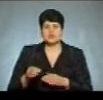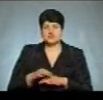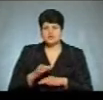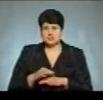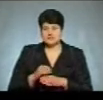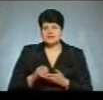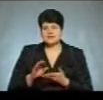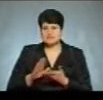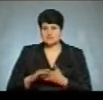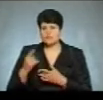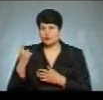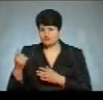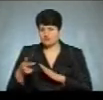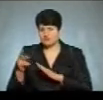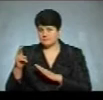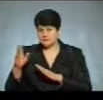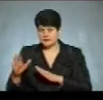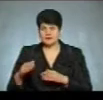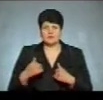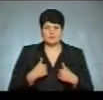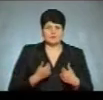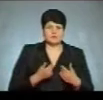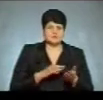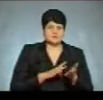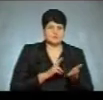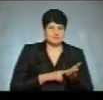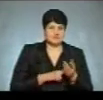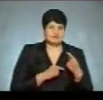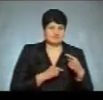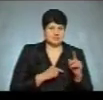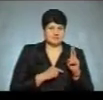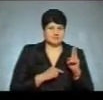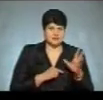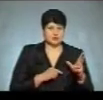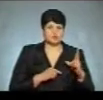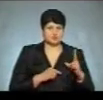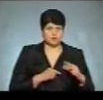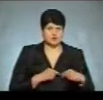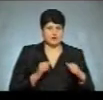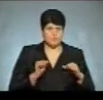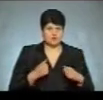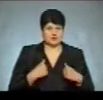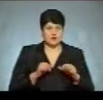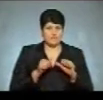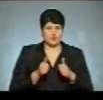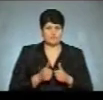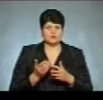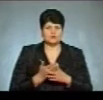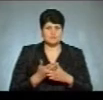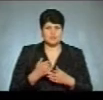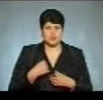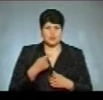Так. Жінка зареєстрована в одному приміщенні, я зареєстрований зовсім в іншому приміщенні, з дочкою. Чи можу я оформити субсидію? Мені кажуть, що